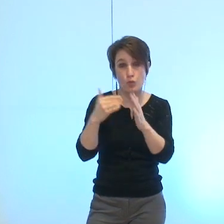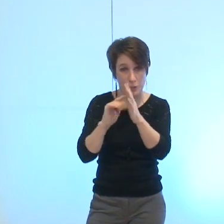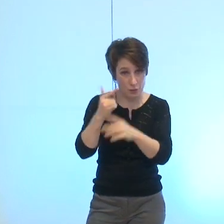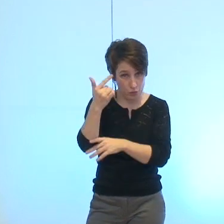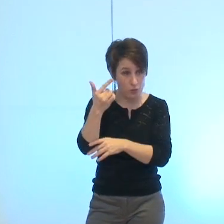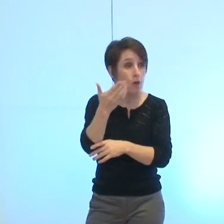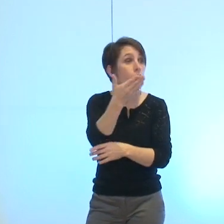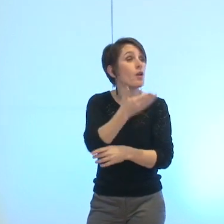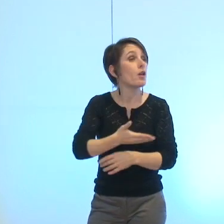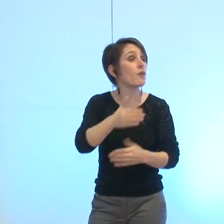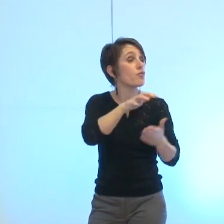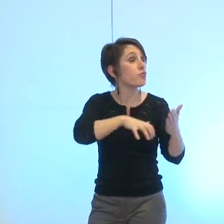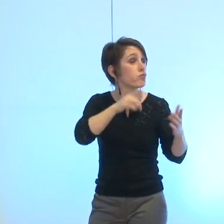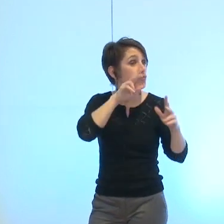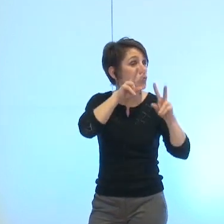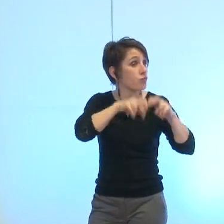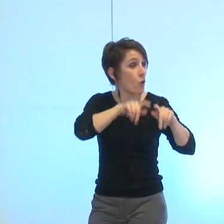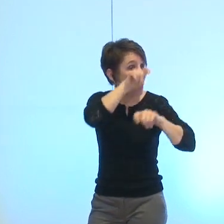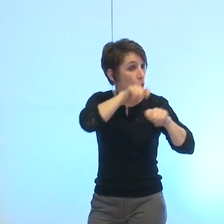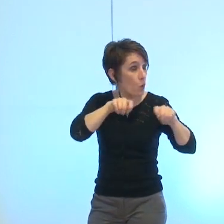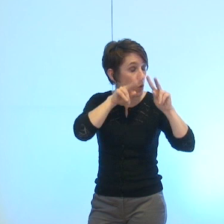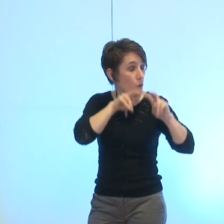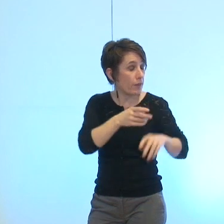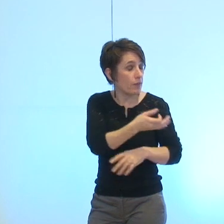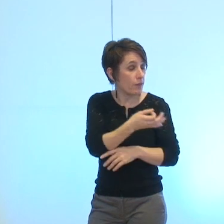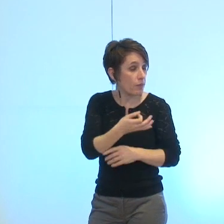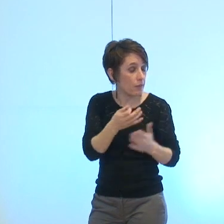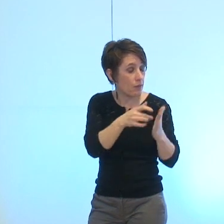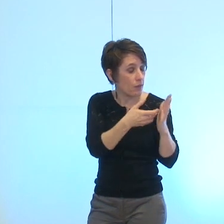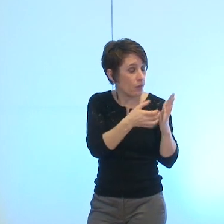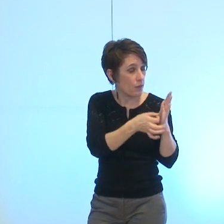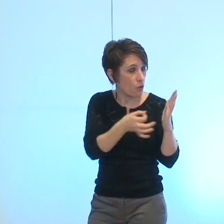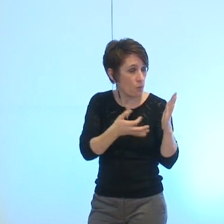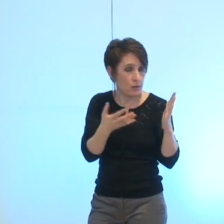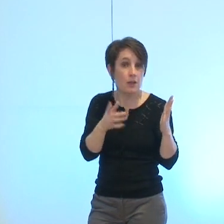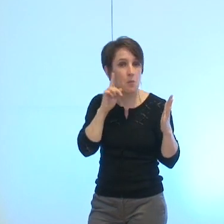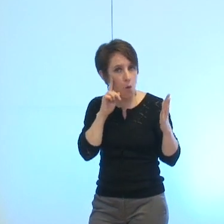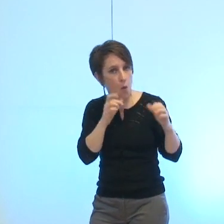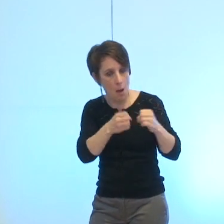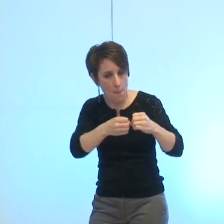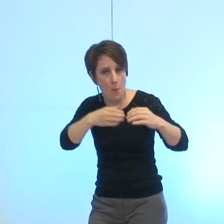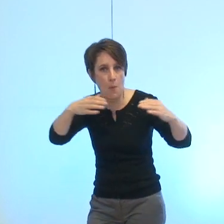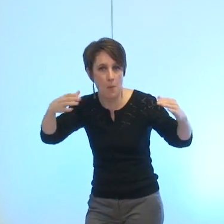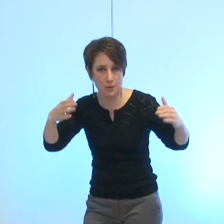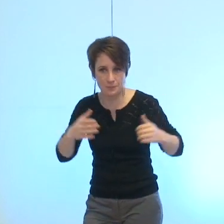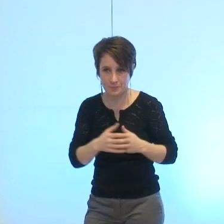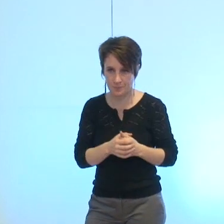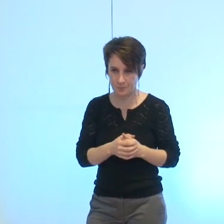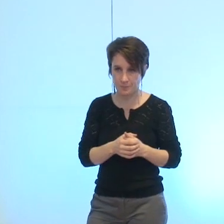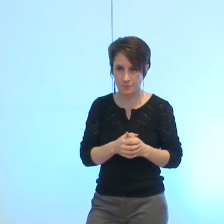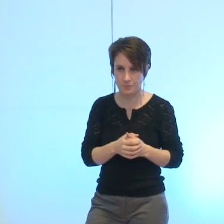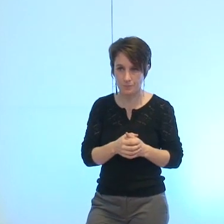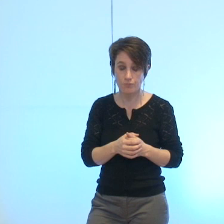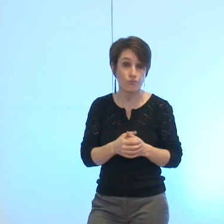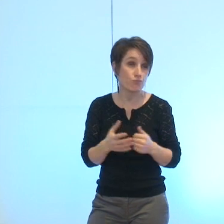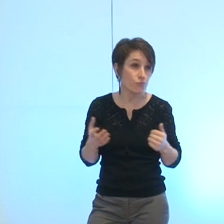évoquez dans ce dans cet audit les facteurs qui ont concouru à cette évolution alors les facteurs sur lesquels nous